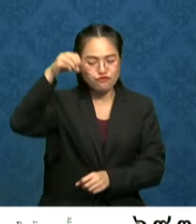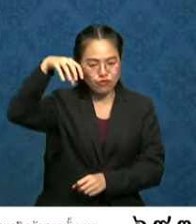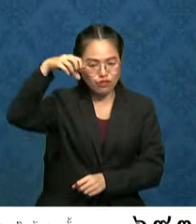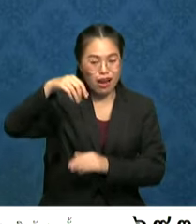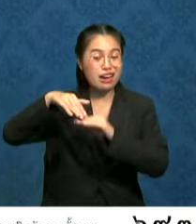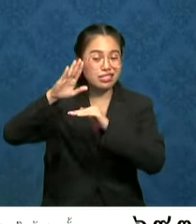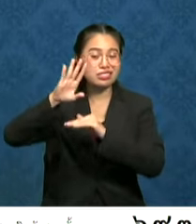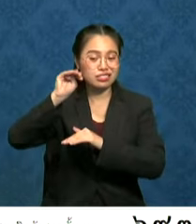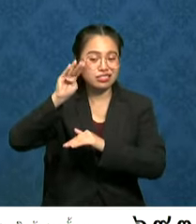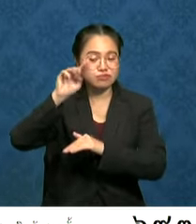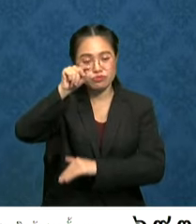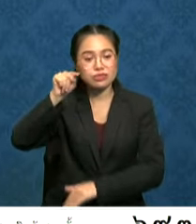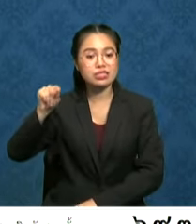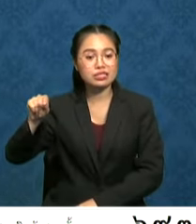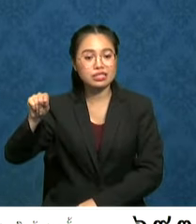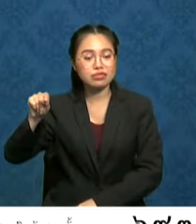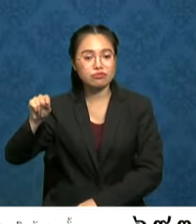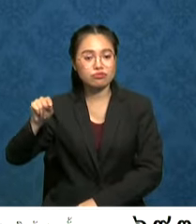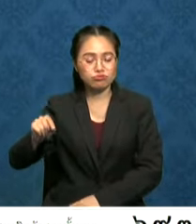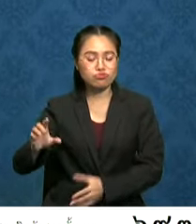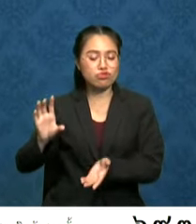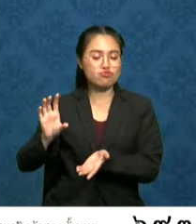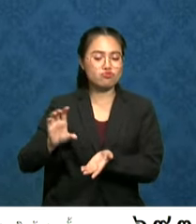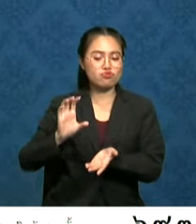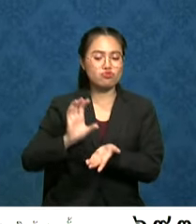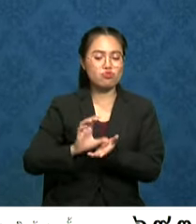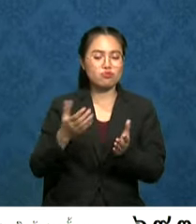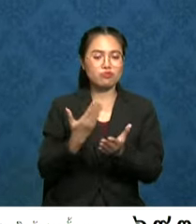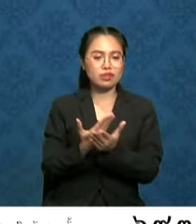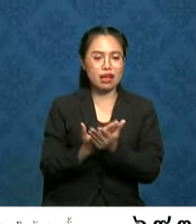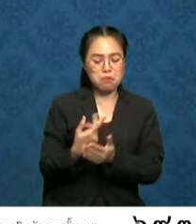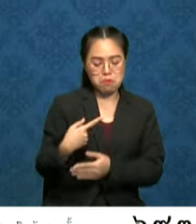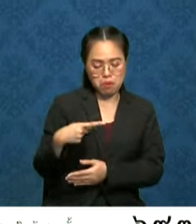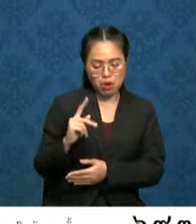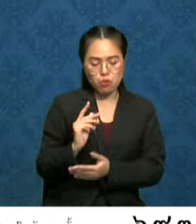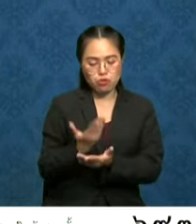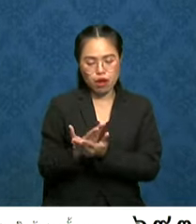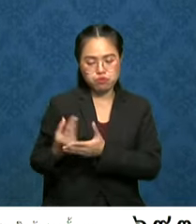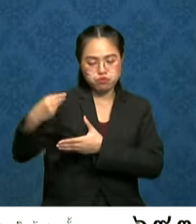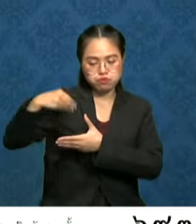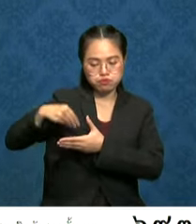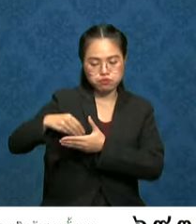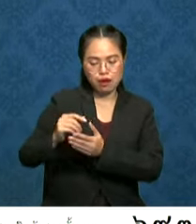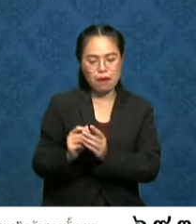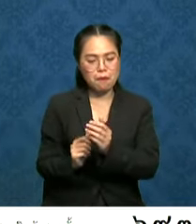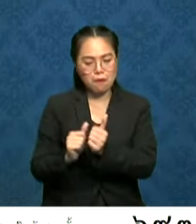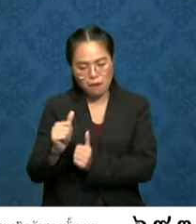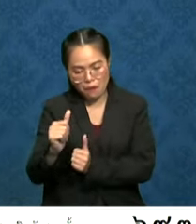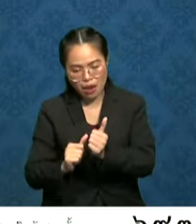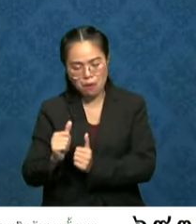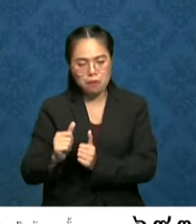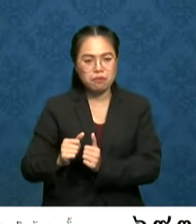ครับเกินกว่าความต้องการมีแต่กลุ่มทุนพลังงานเท่านั้นครับที่จะได้รับประโยชน์เข้ามาประมูลโรงไฟฟ้าที่ล้น